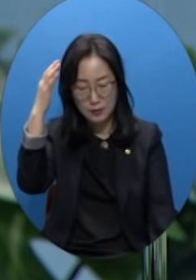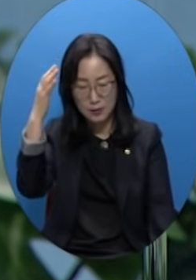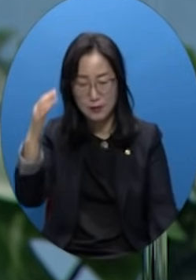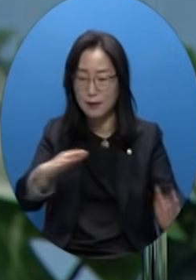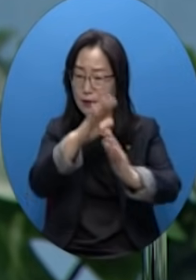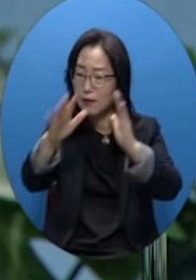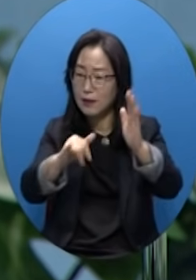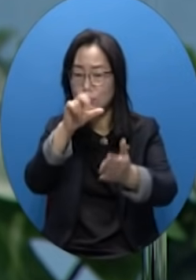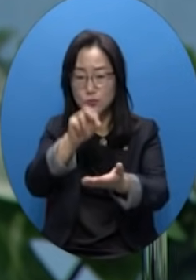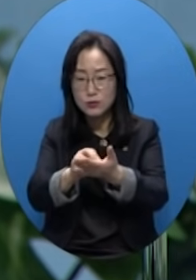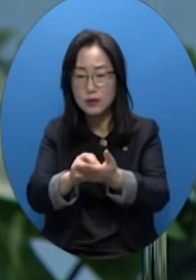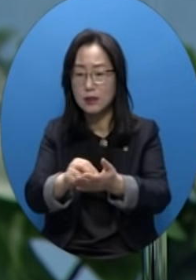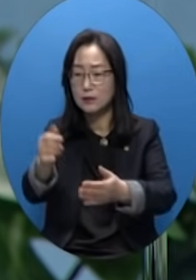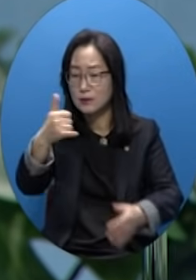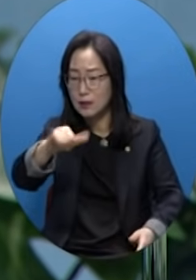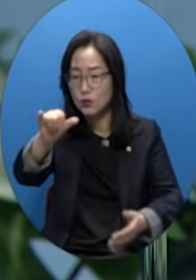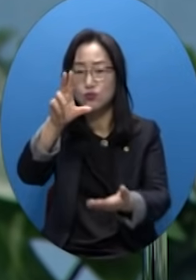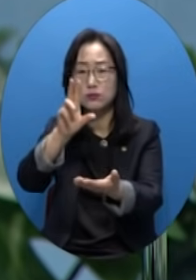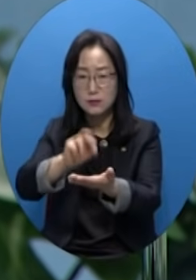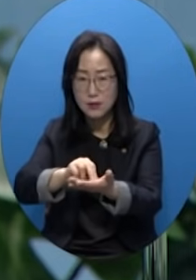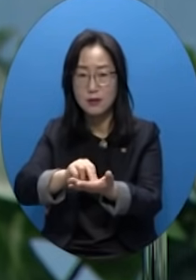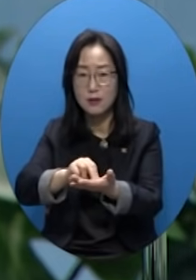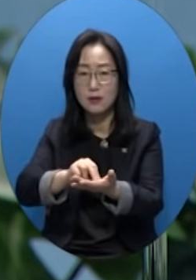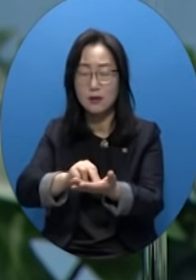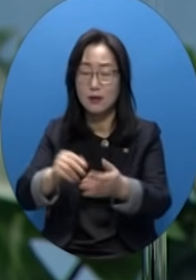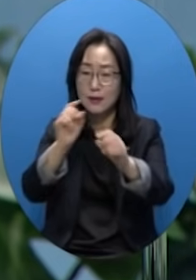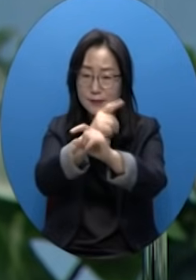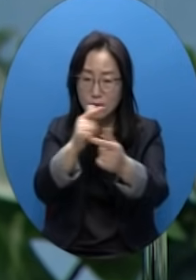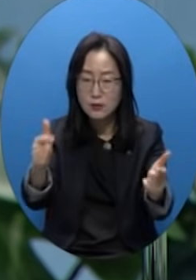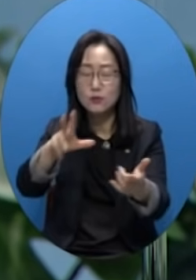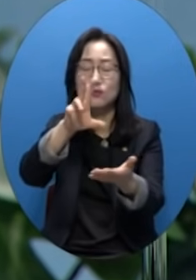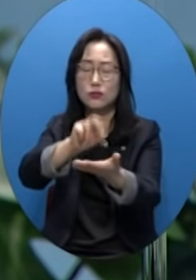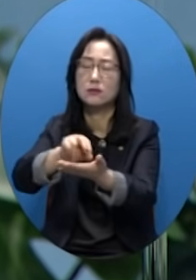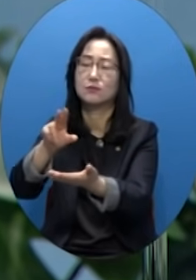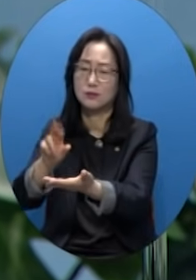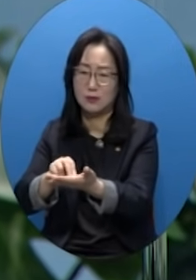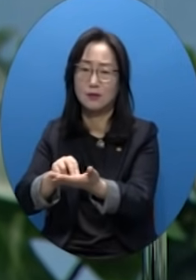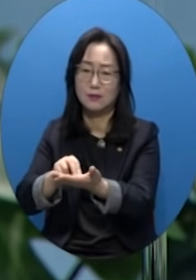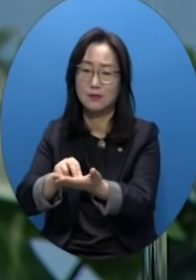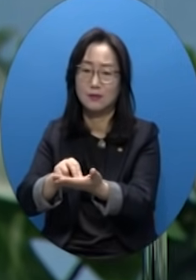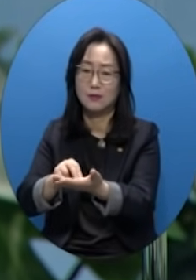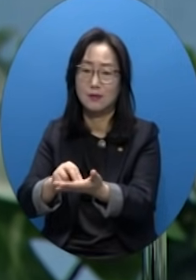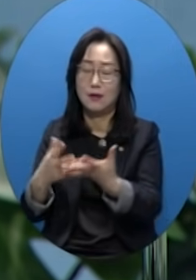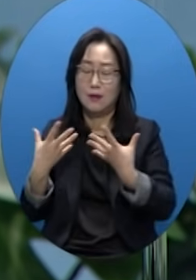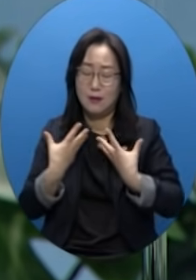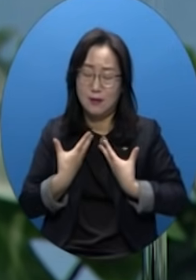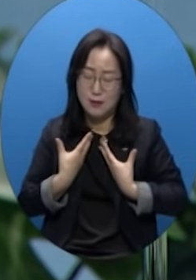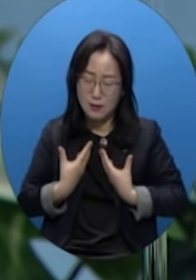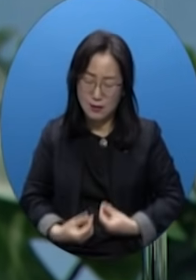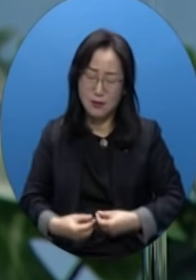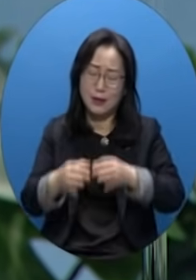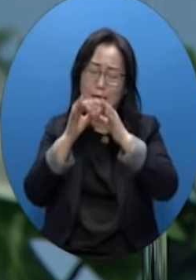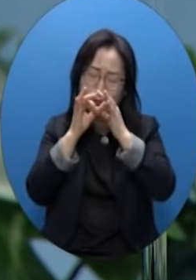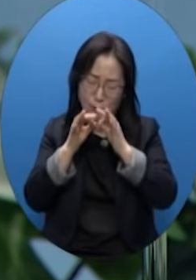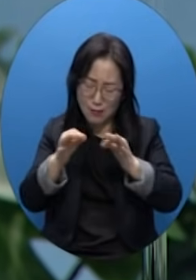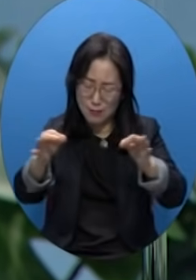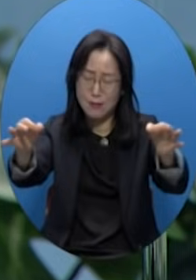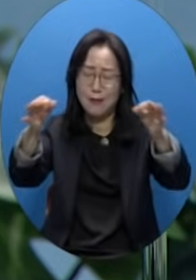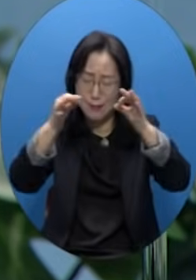가정의 문제 잔의 문제 여러가지 문제로 절망 가운데 부러졌습니다